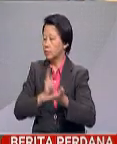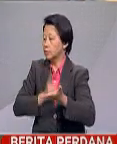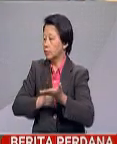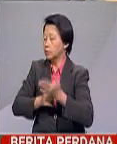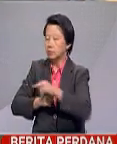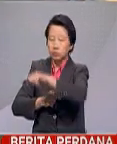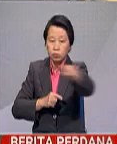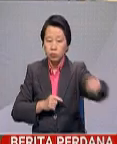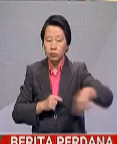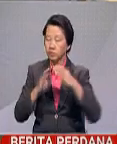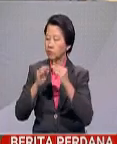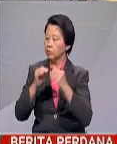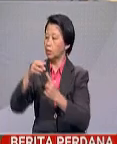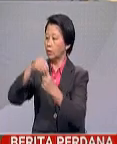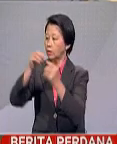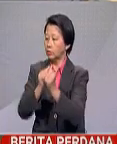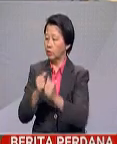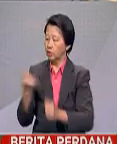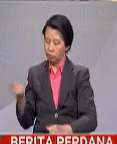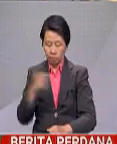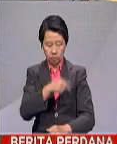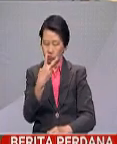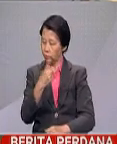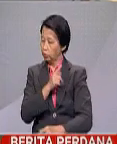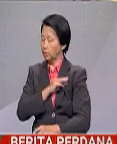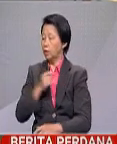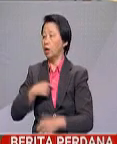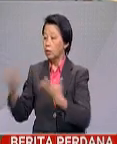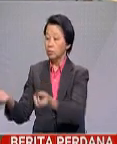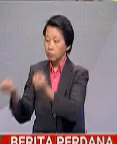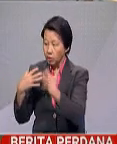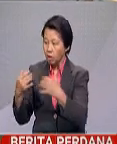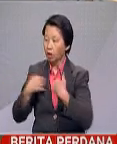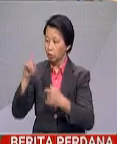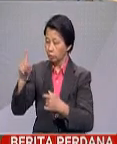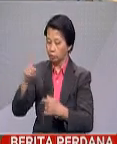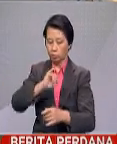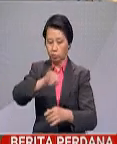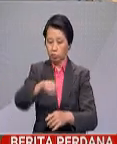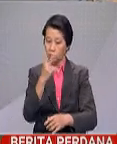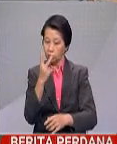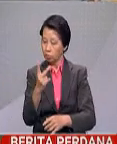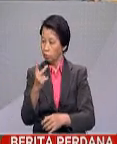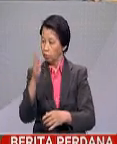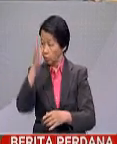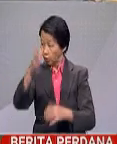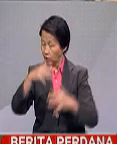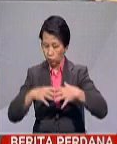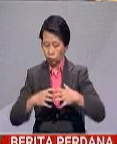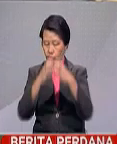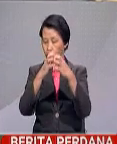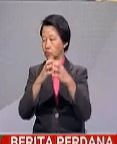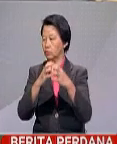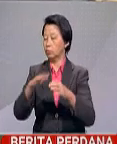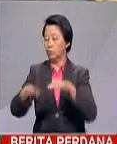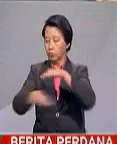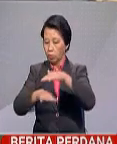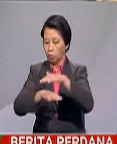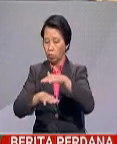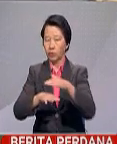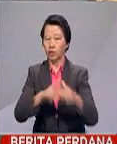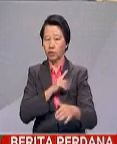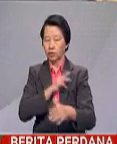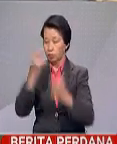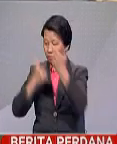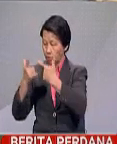sesi taklimat dan mesyuarat khas bersama dengan dua kementerian, dan saya juga turut difahamkan bahawa ada satu jawatankuasa yang ditubuhkan di bawah dengan